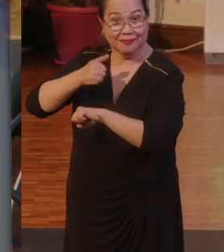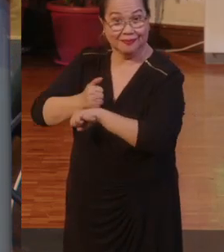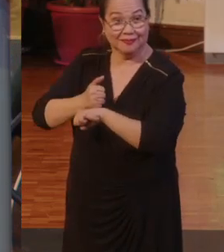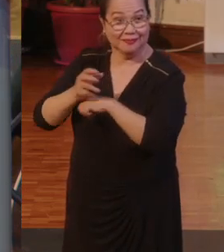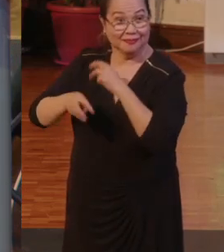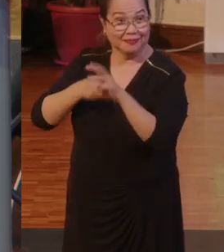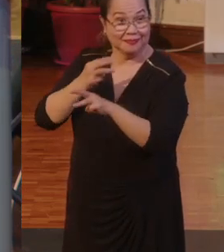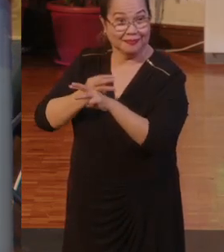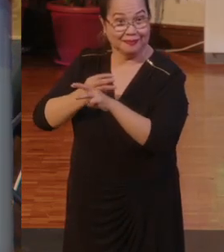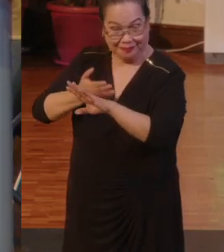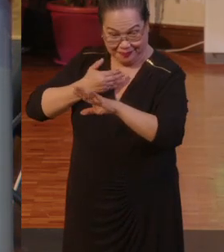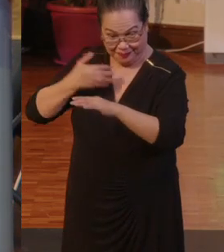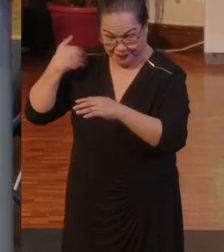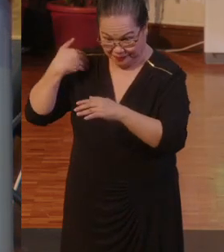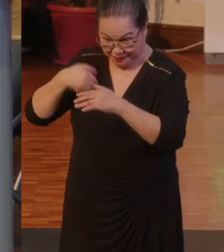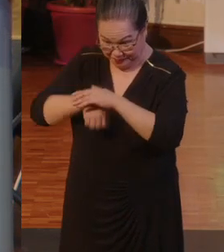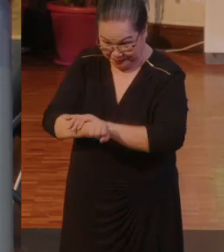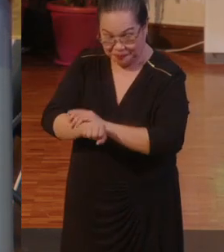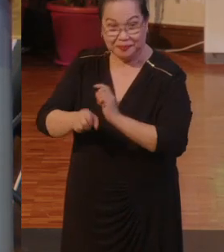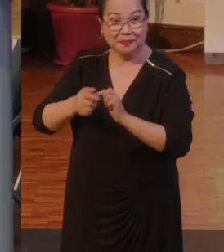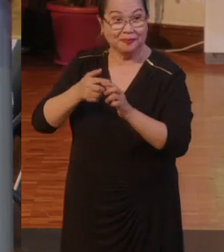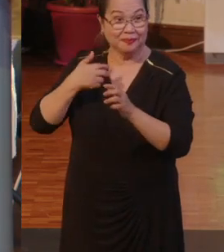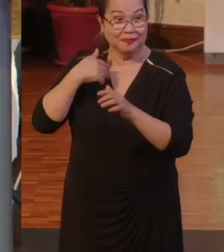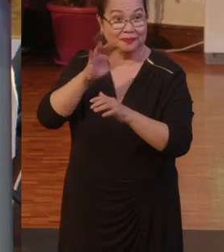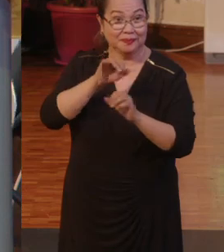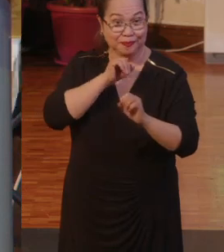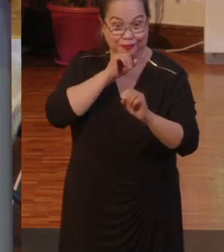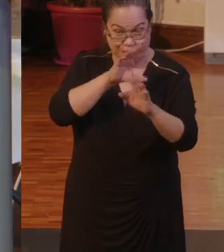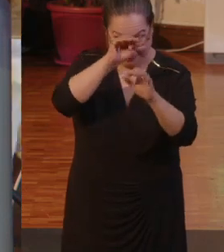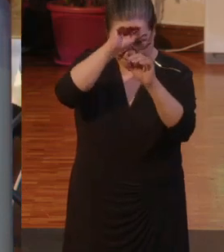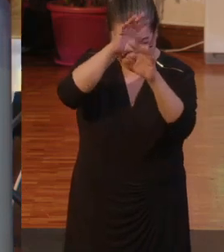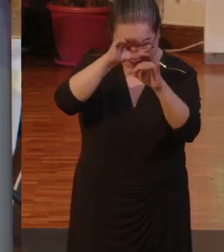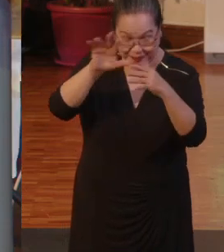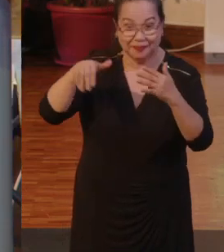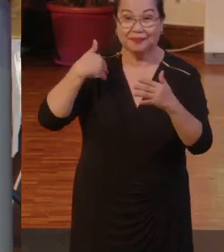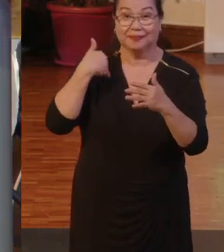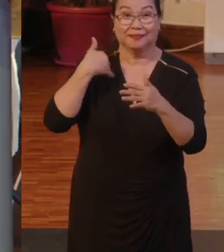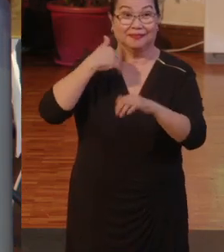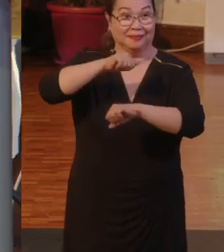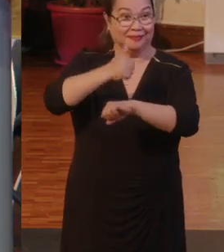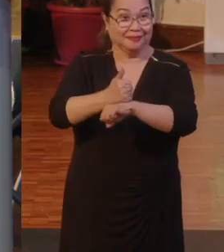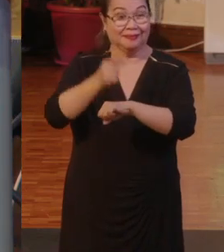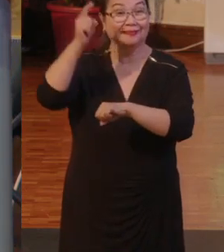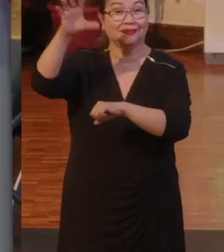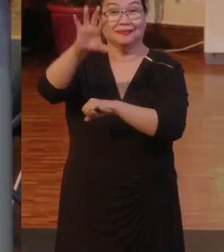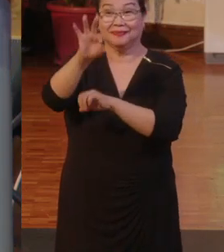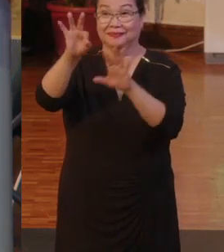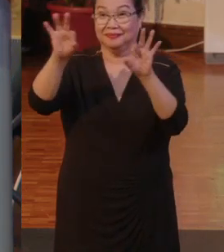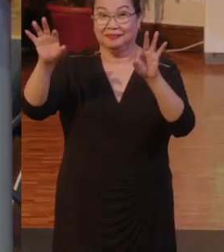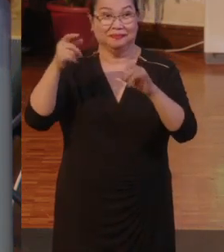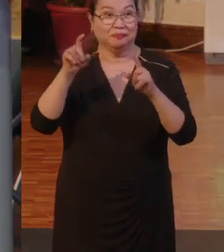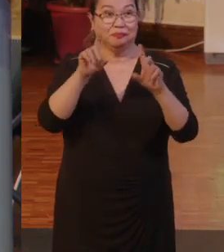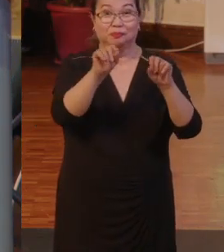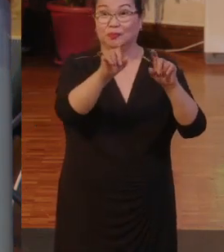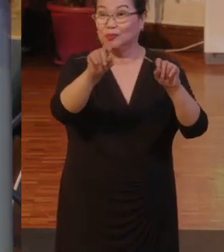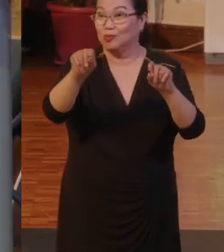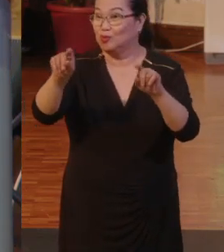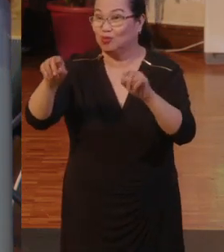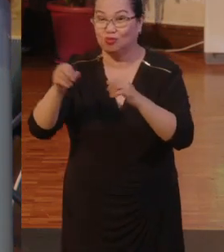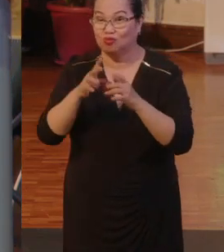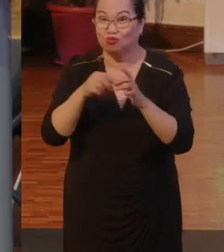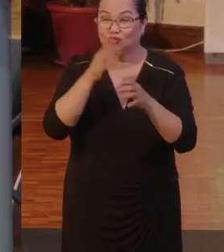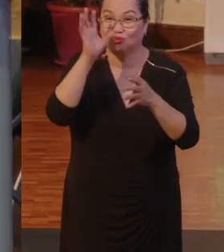hindi pa kayo pinapanganak, hindi pa pinapanganak ang inyong mga ninuno, wala pang pinapanganak, wala pa kayong ginagawa, wala pa kayong